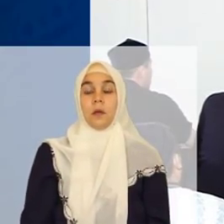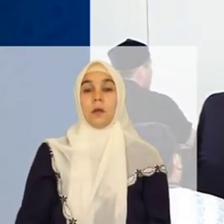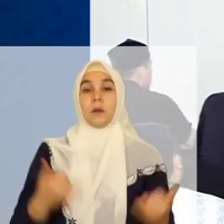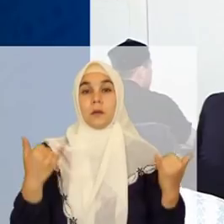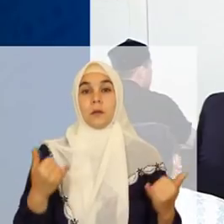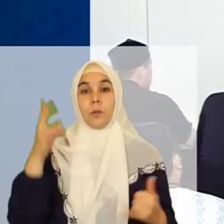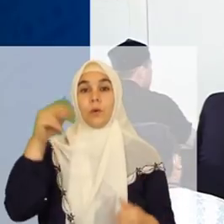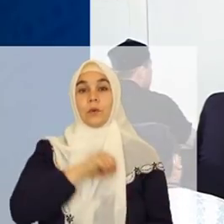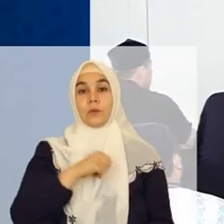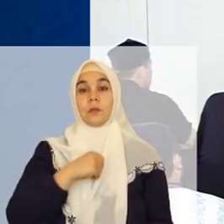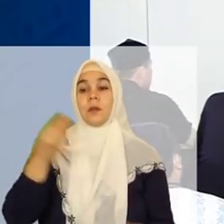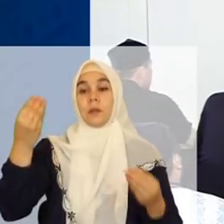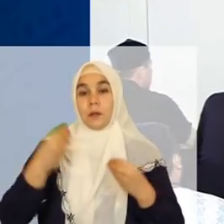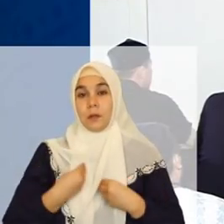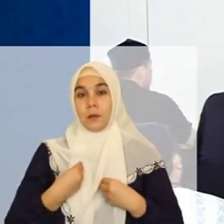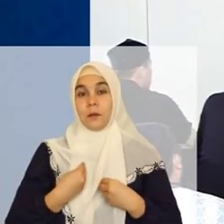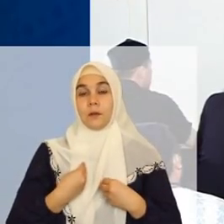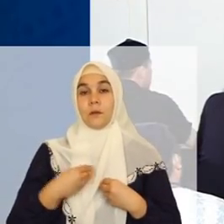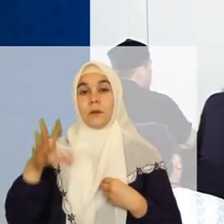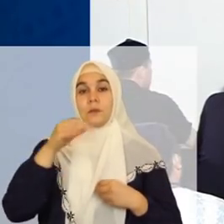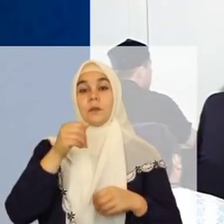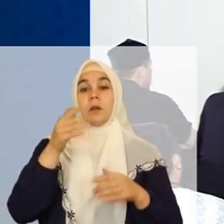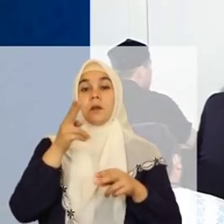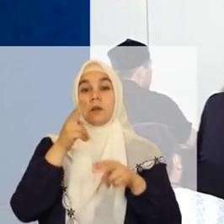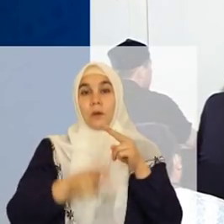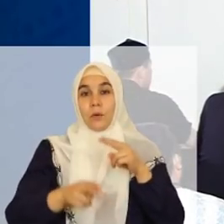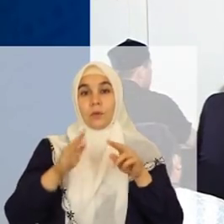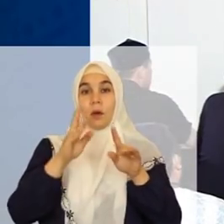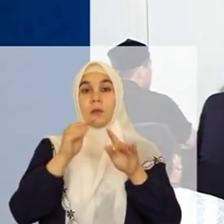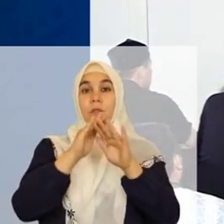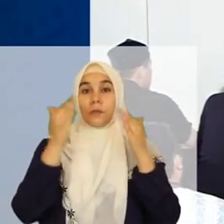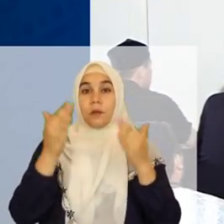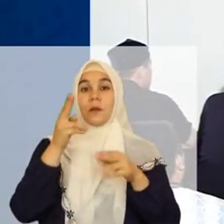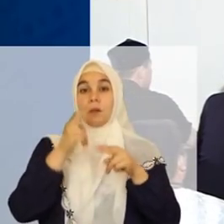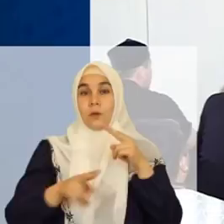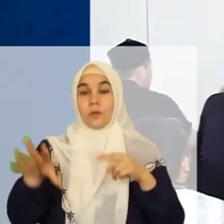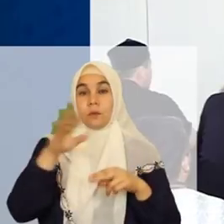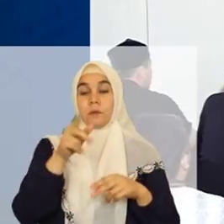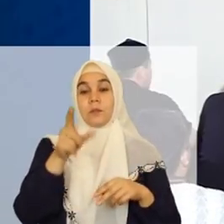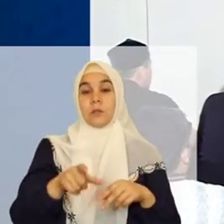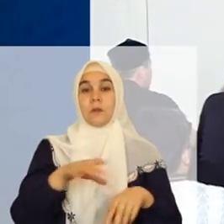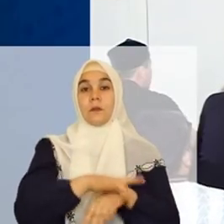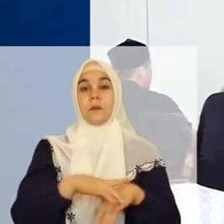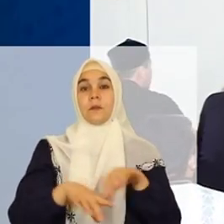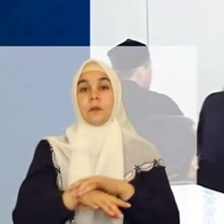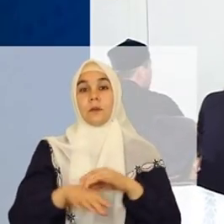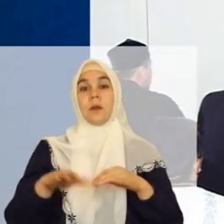Endi Alloh nasib qildi, ibodatlar tugadi. Haj ibodatini ado etgan bandani